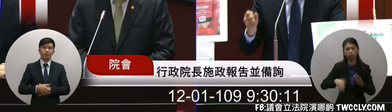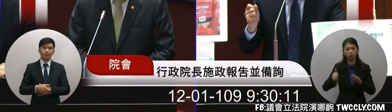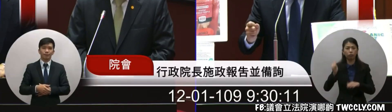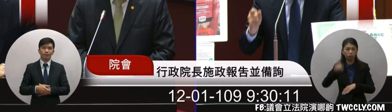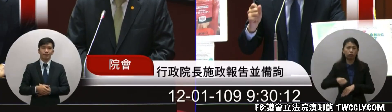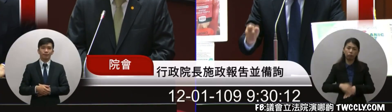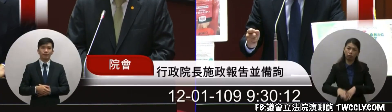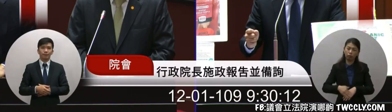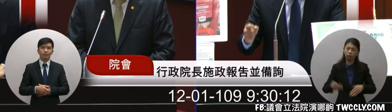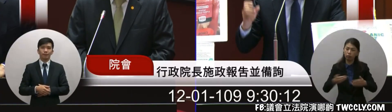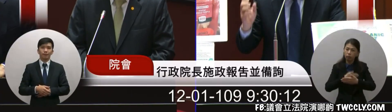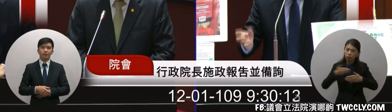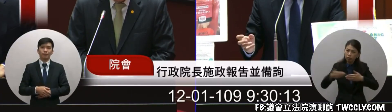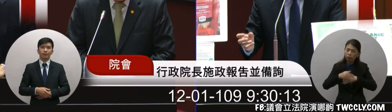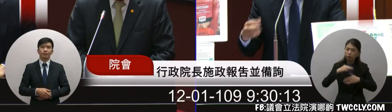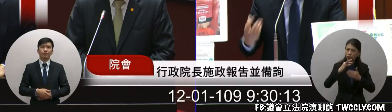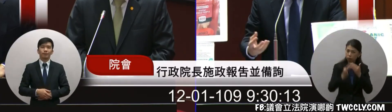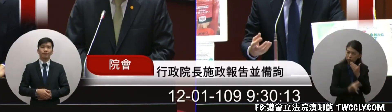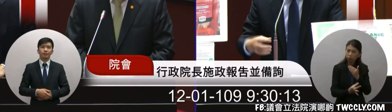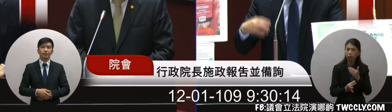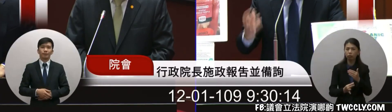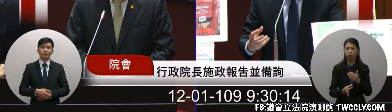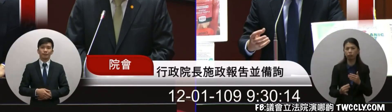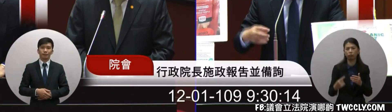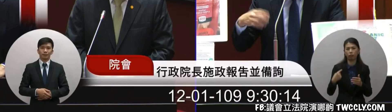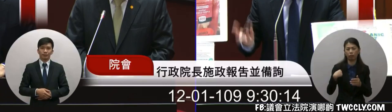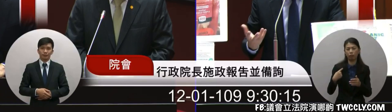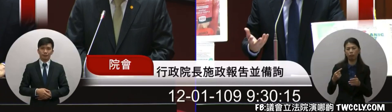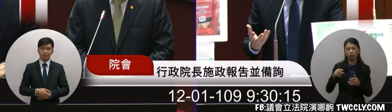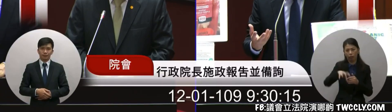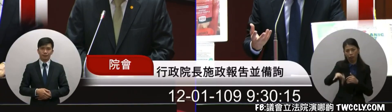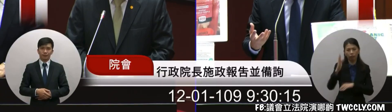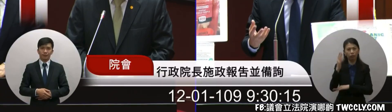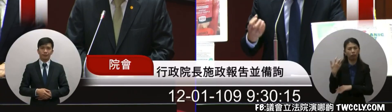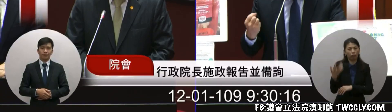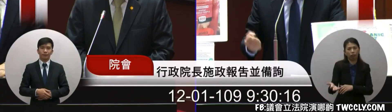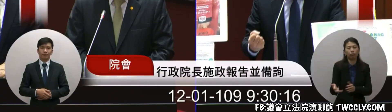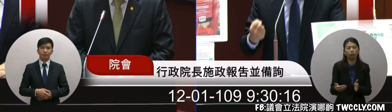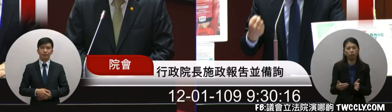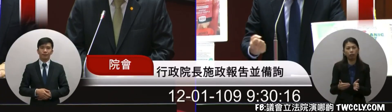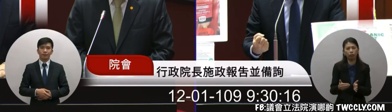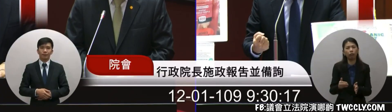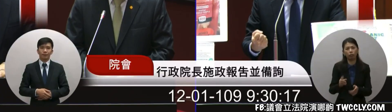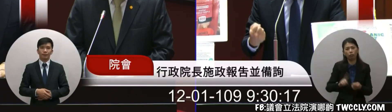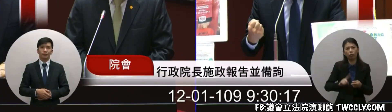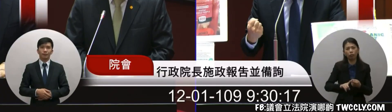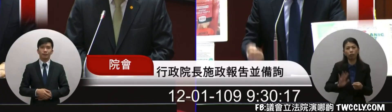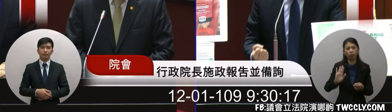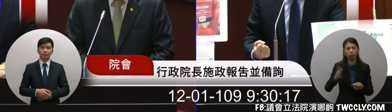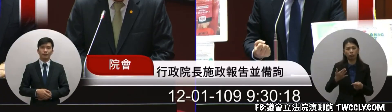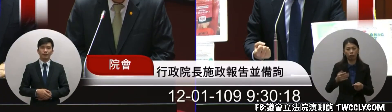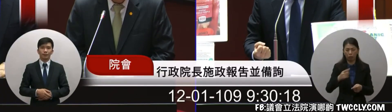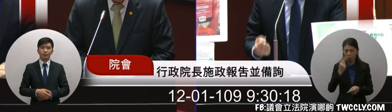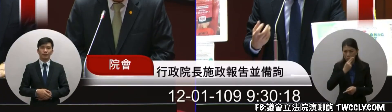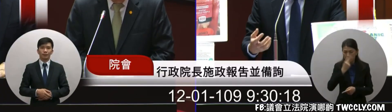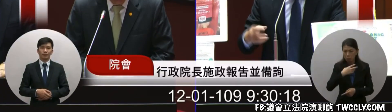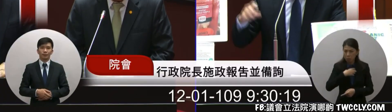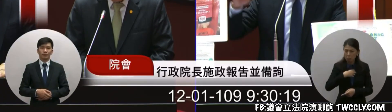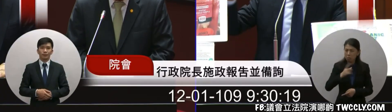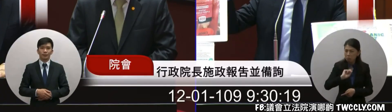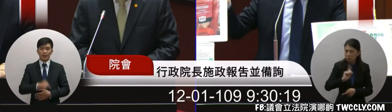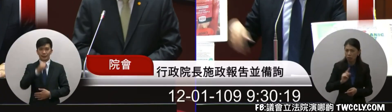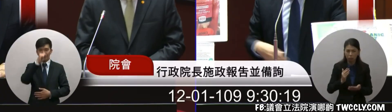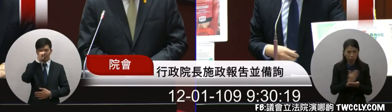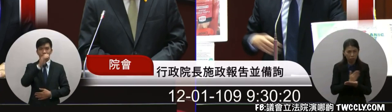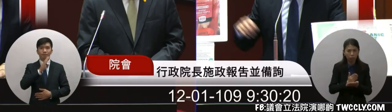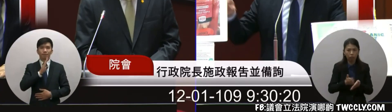个交通的这个机制，我们要 TOD 没有错，但是它整体的这个发展的这个方案的这个风险上的评估，好不好？ 好。 那因为